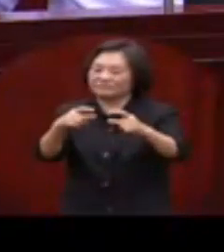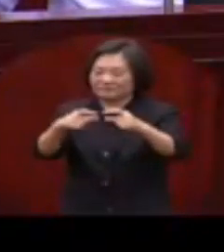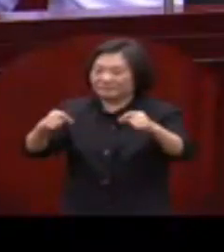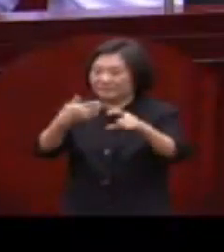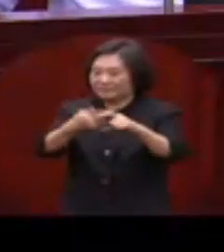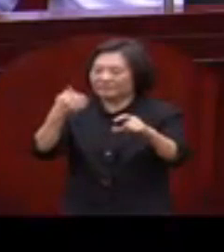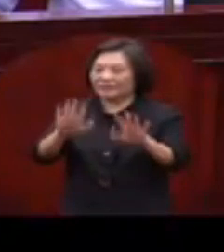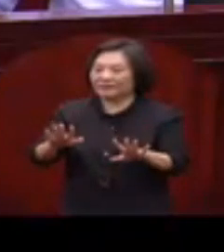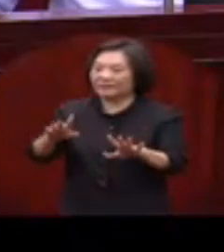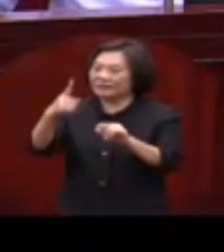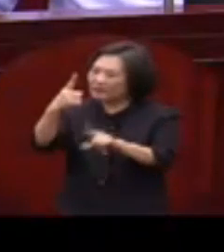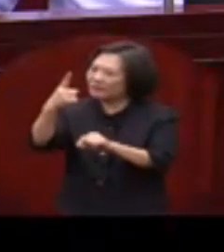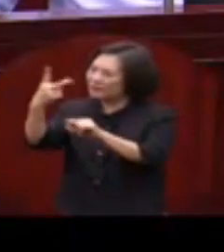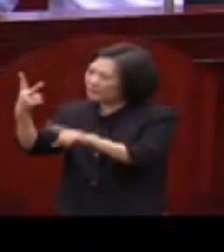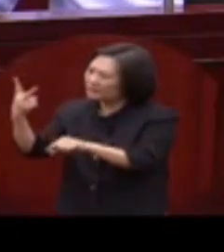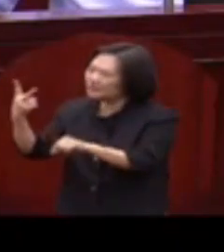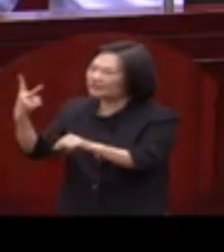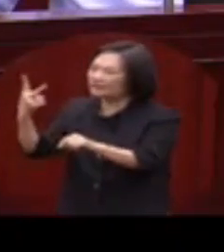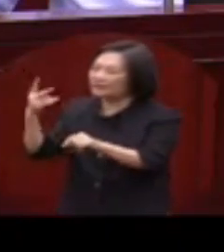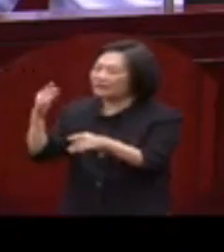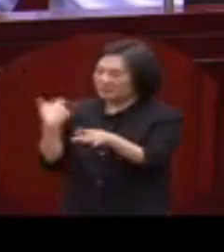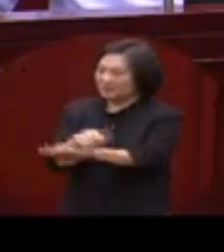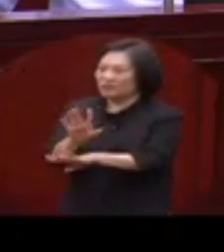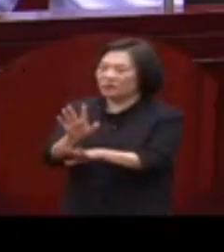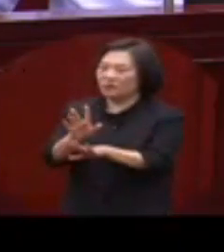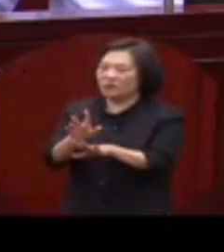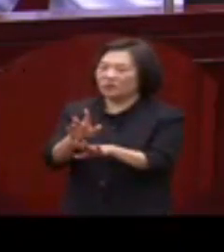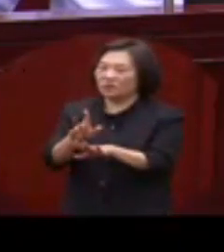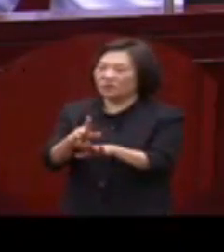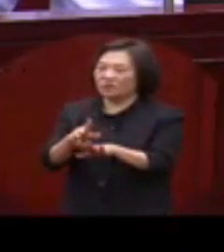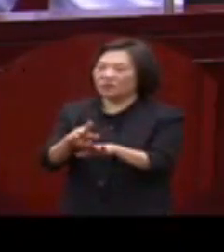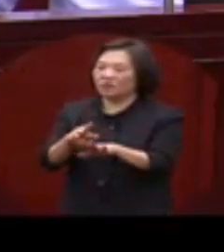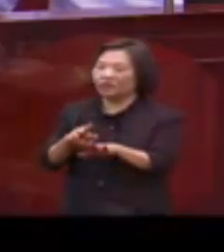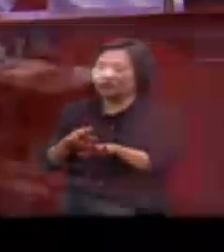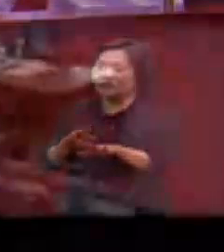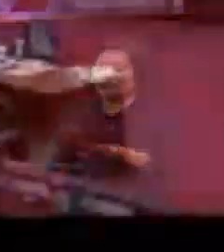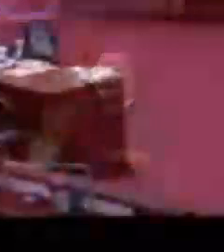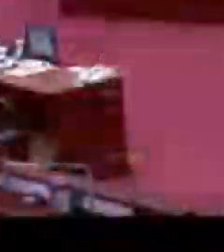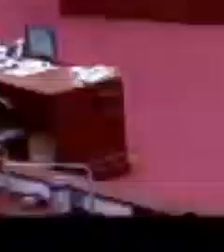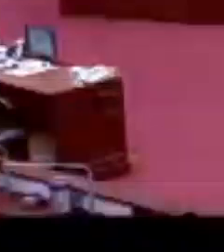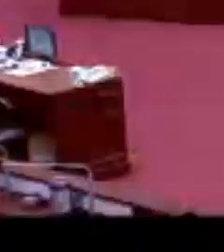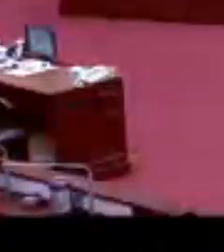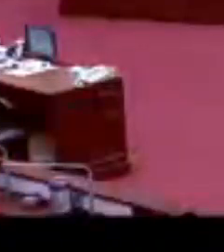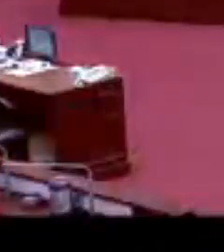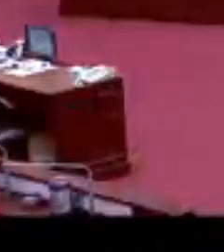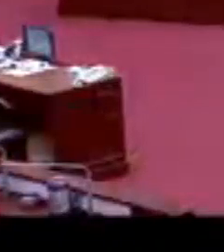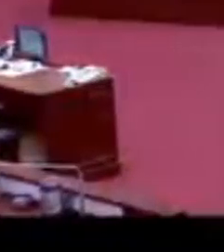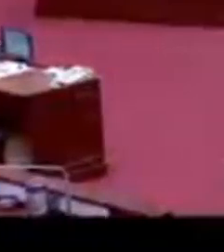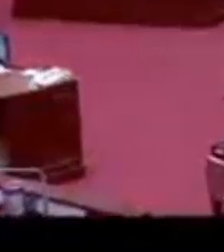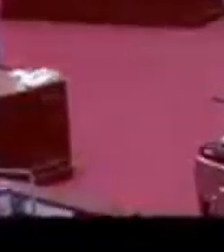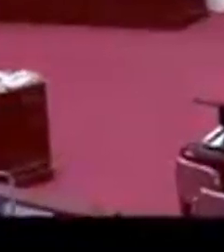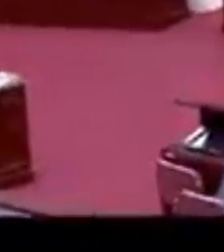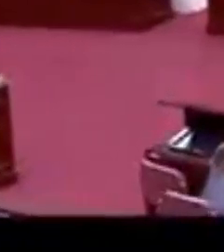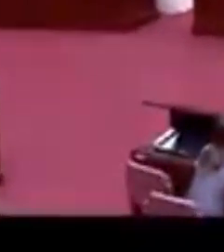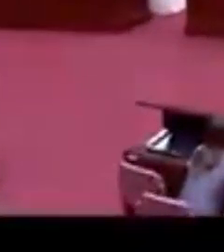今年的一月底已经拿到那个电子支付的票证了哈，这电子支付的这资格。